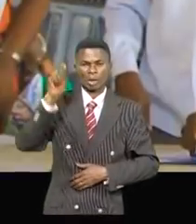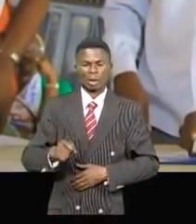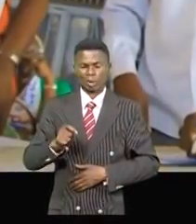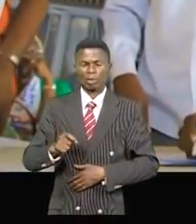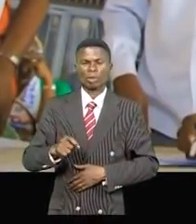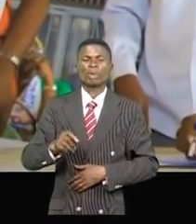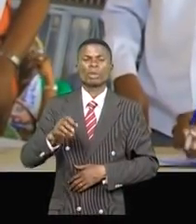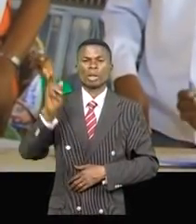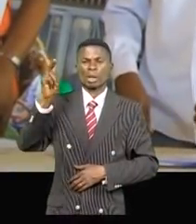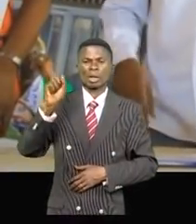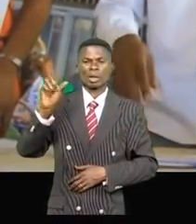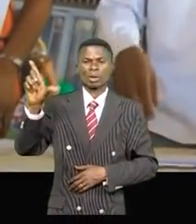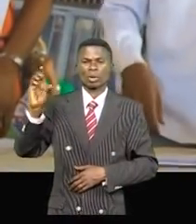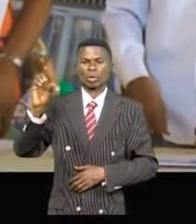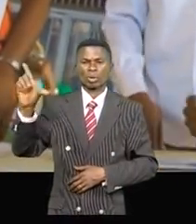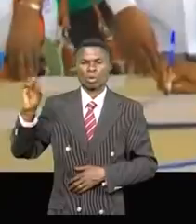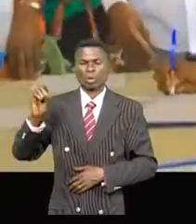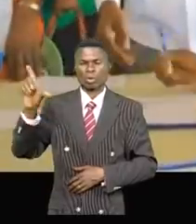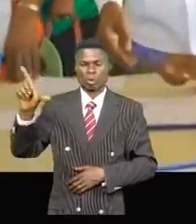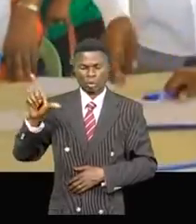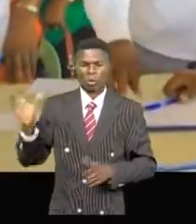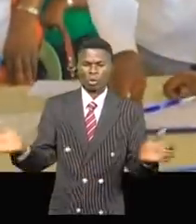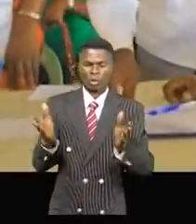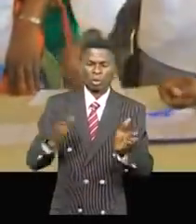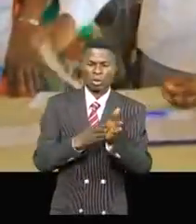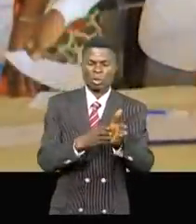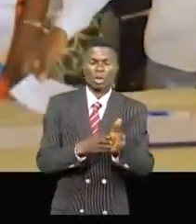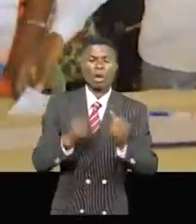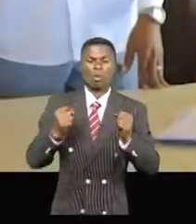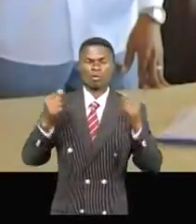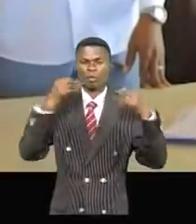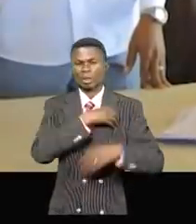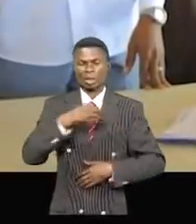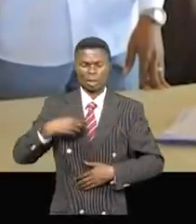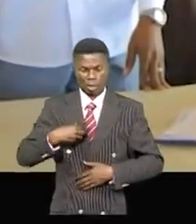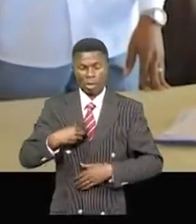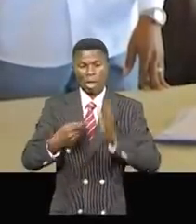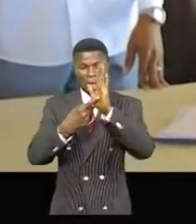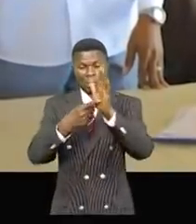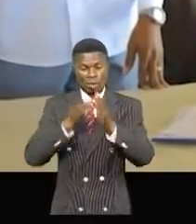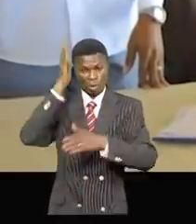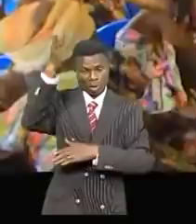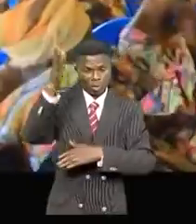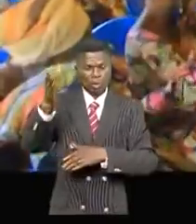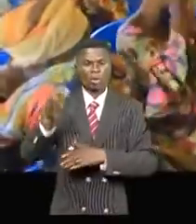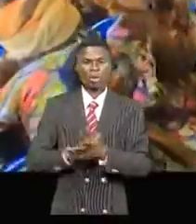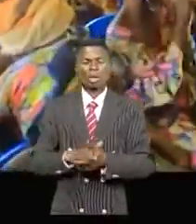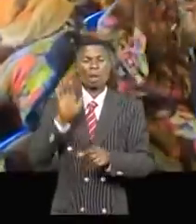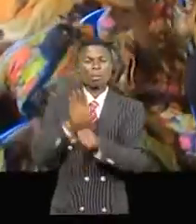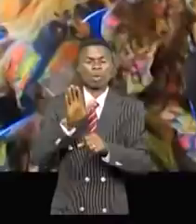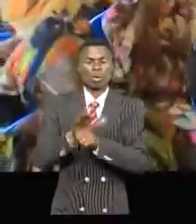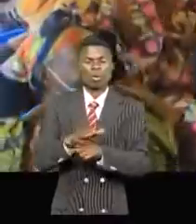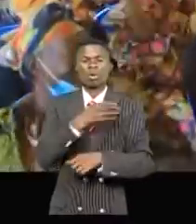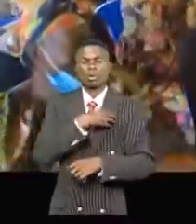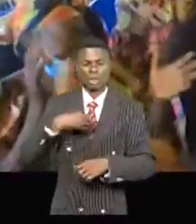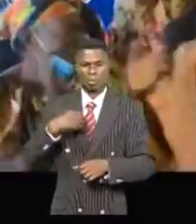Kokolo, venues spontanément pour stimuler le leadership féminin et espèrent voir dans les prochains jours plus des femmes dans les